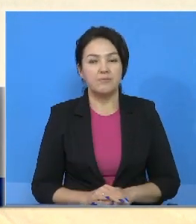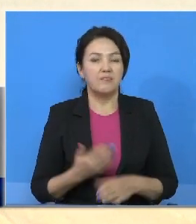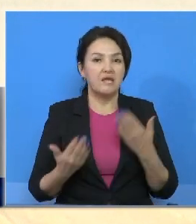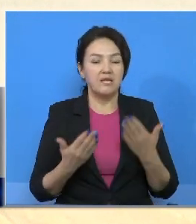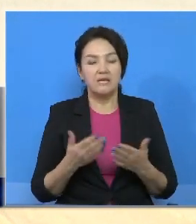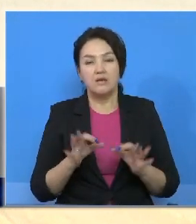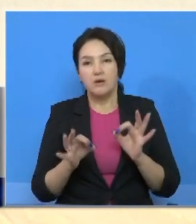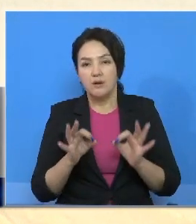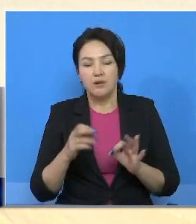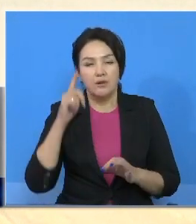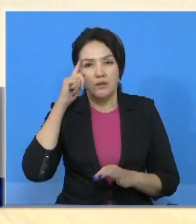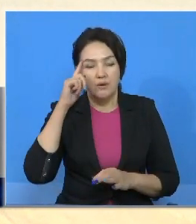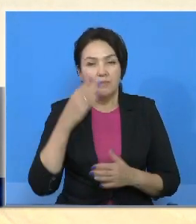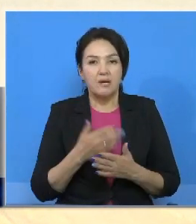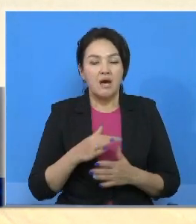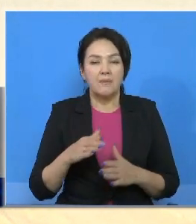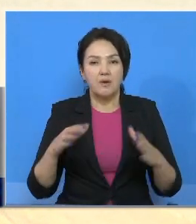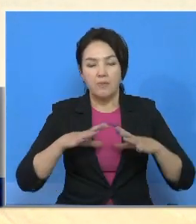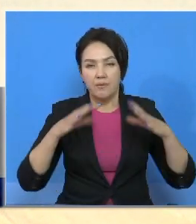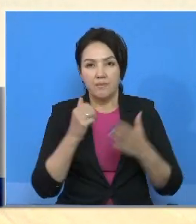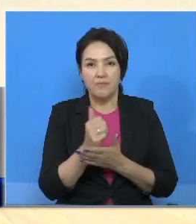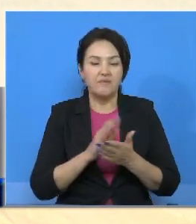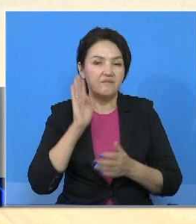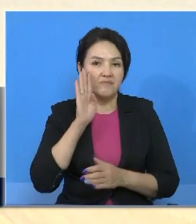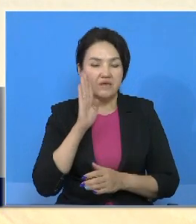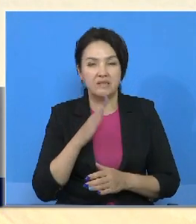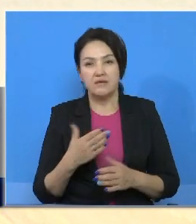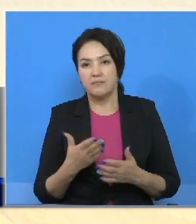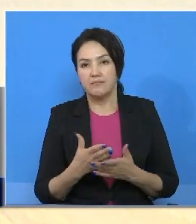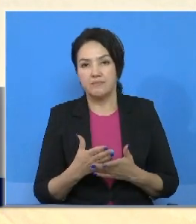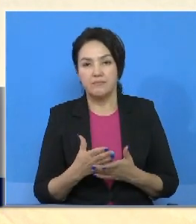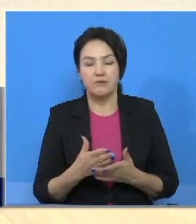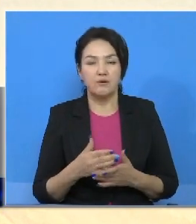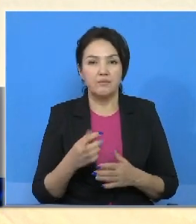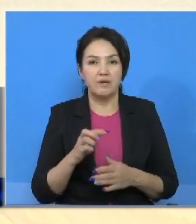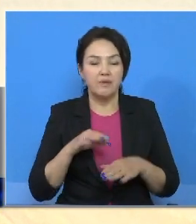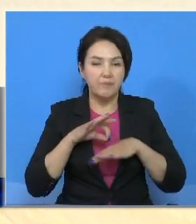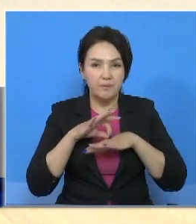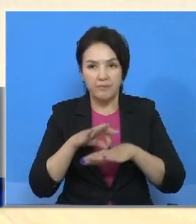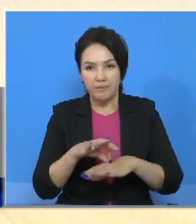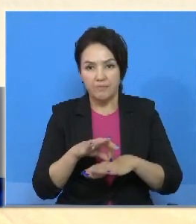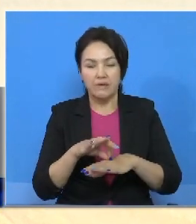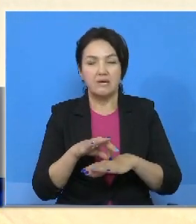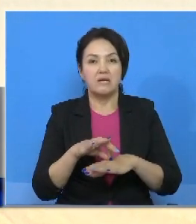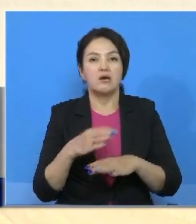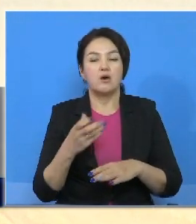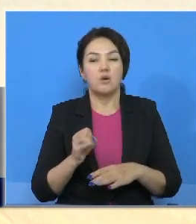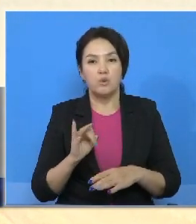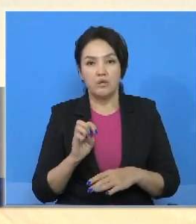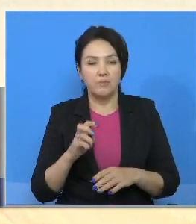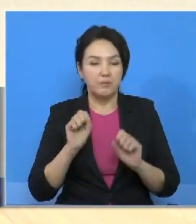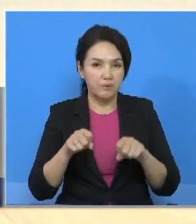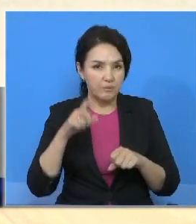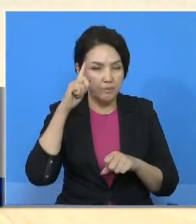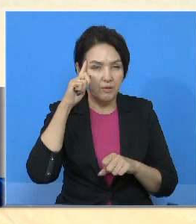его регулировать, я думаю, в принципе, объем воды, который с учетом проходимости основного русла, я думаю,